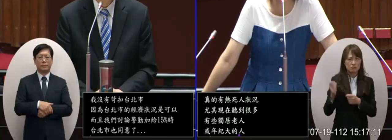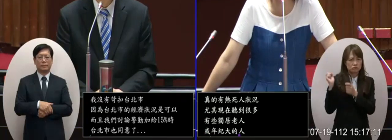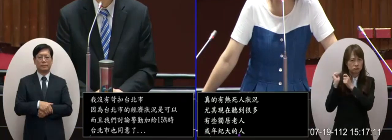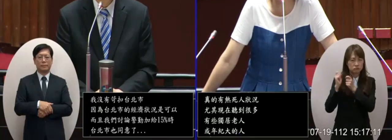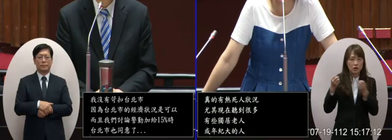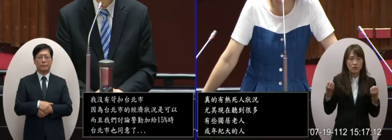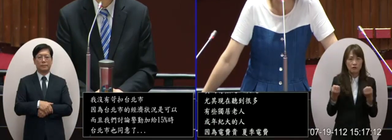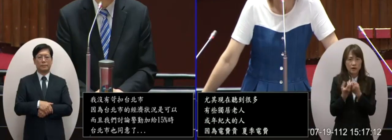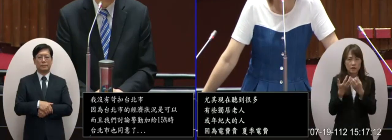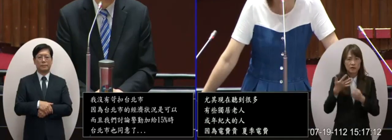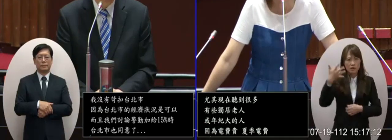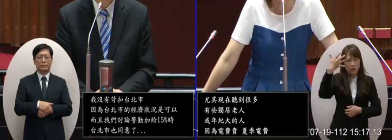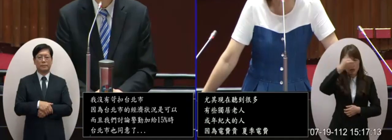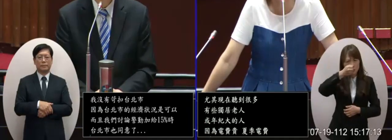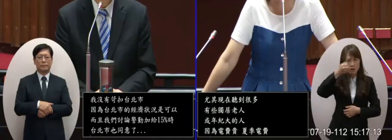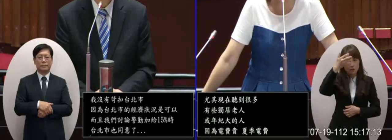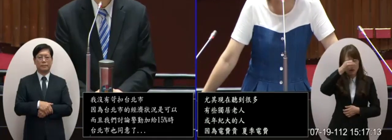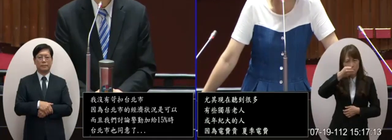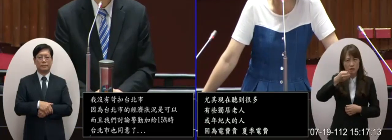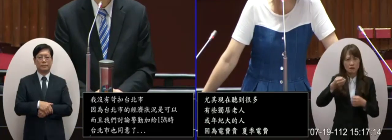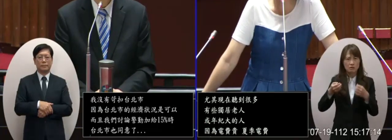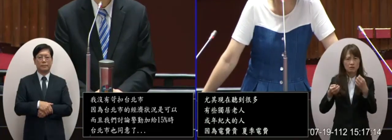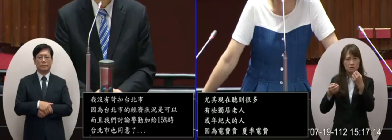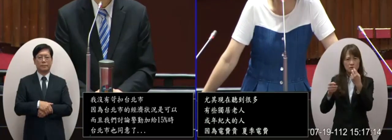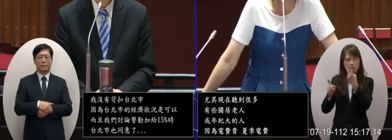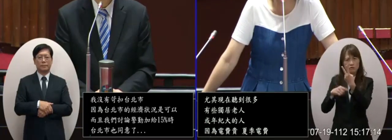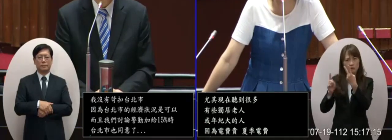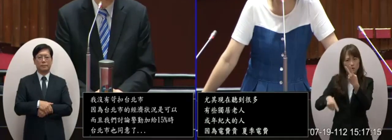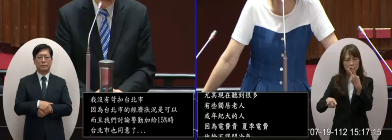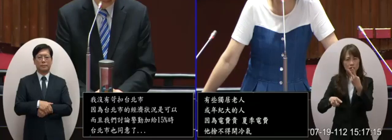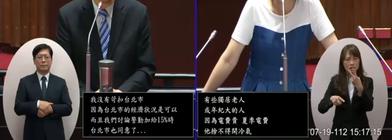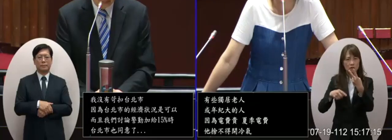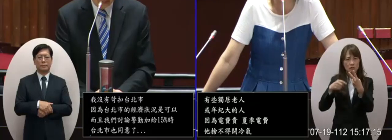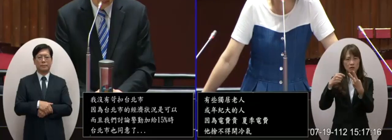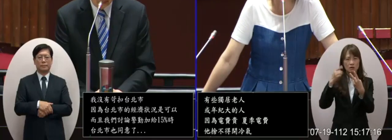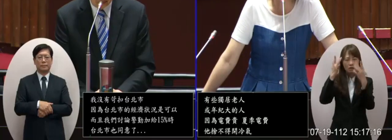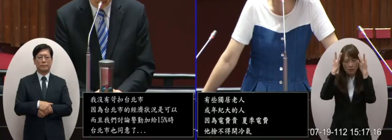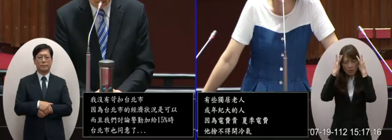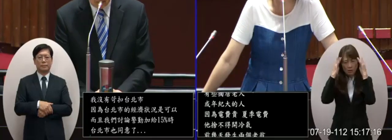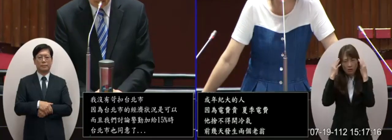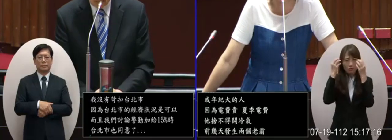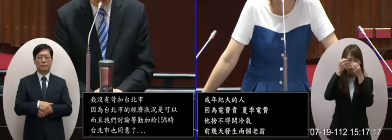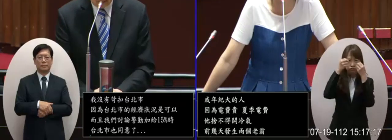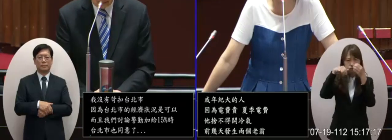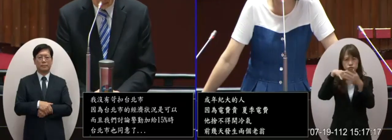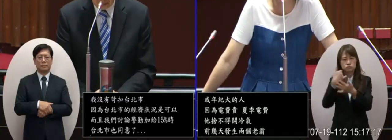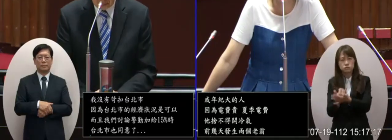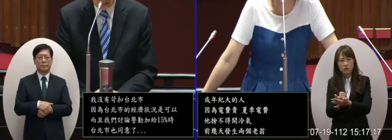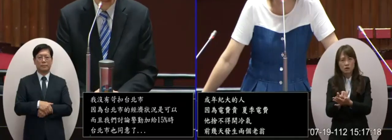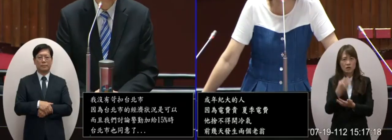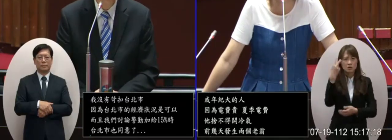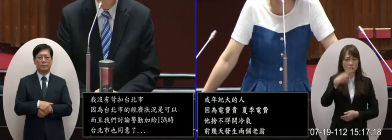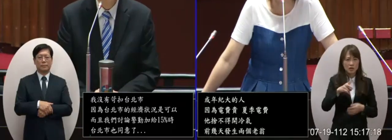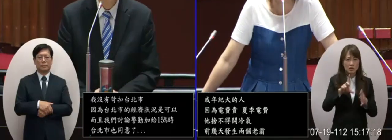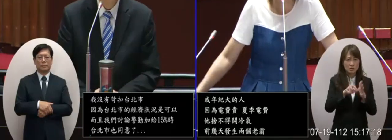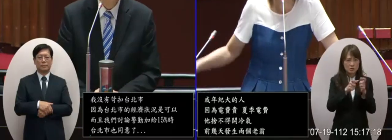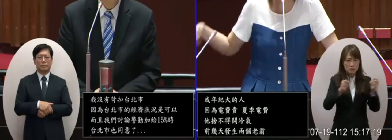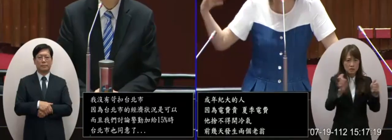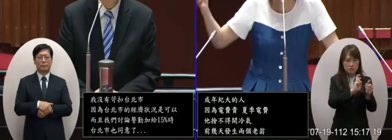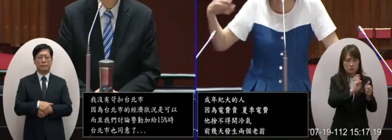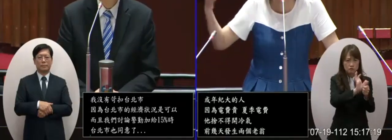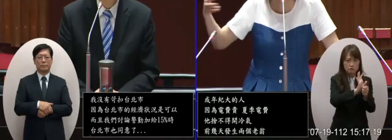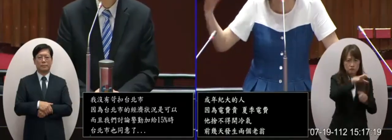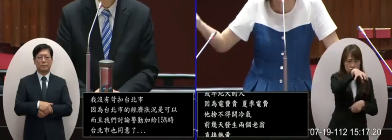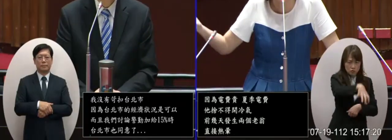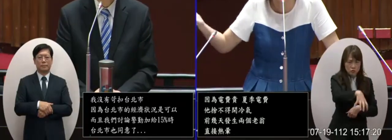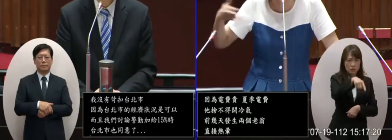直接热晕。那另外也有反应，比如说有一些长照机构，他因为舍不得开冷气啊，因为他觉得这